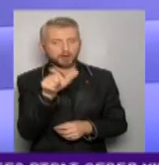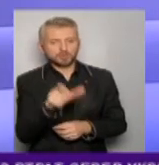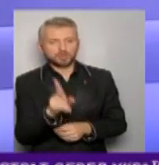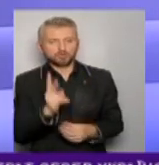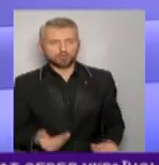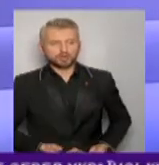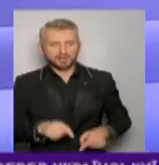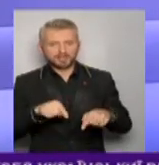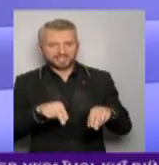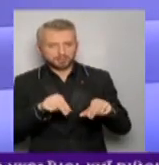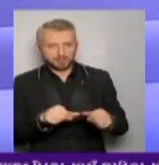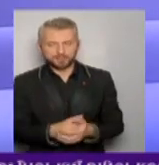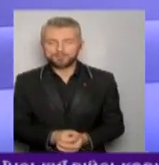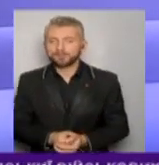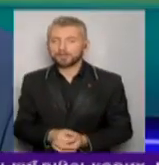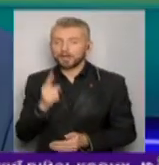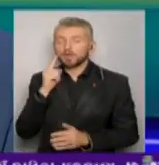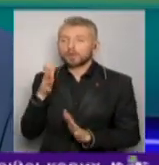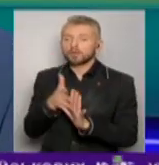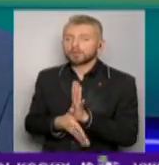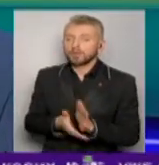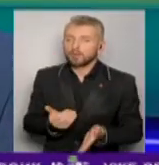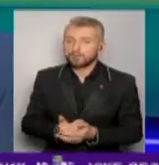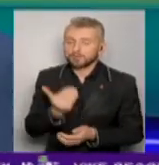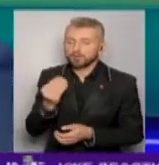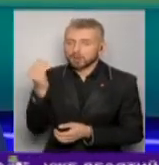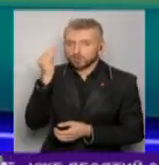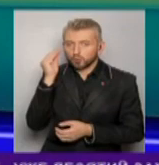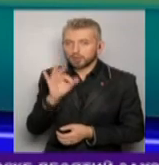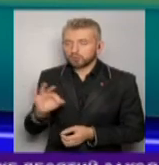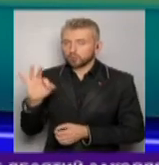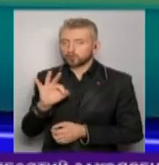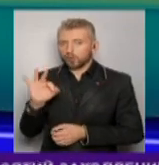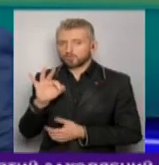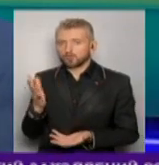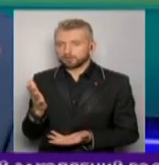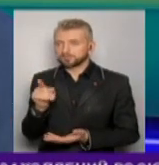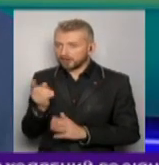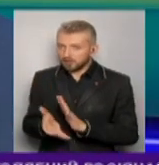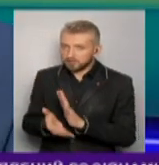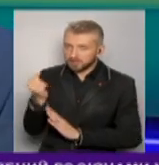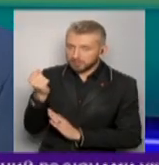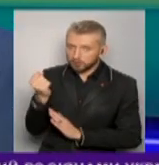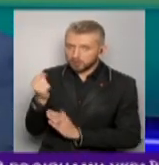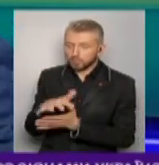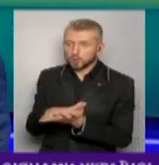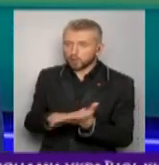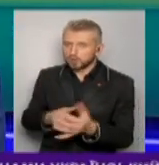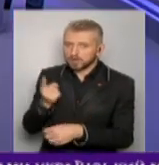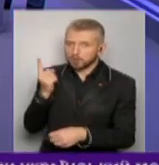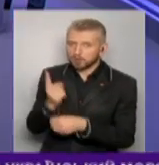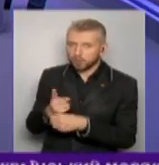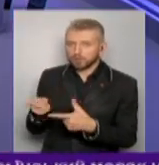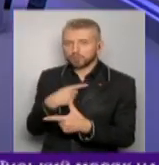живе на цій землі. Зрозуміло. Мар'яне, ваша думка стосовно, ви підтримуєте продовження мораторію, чи